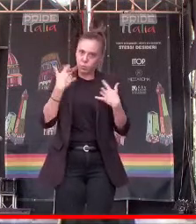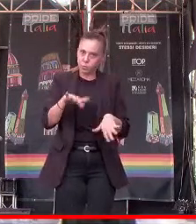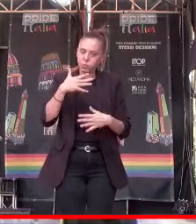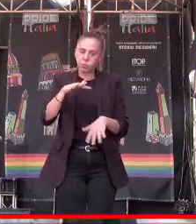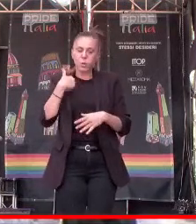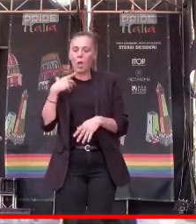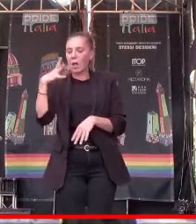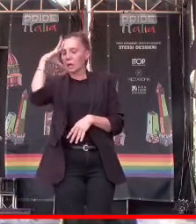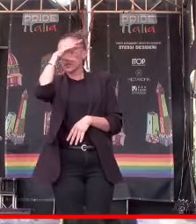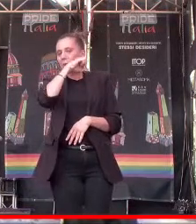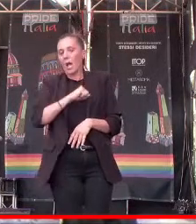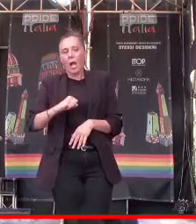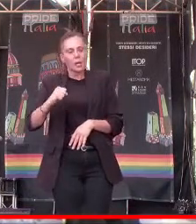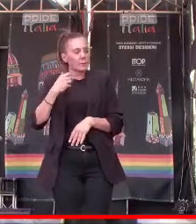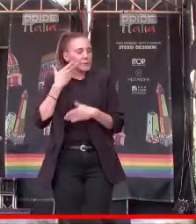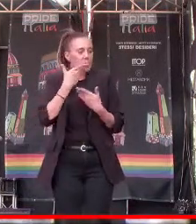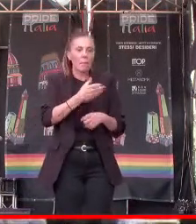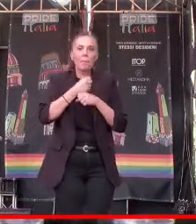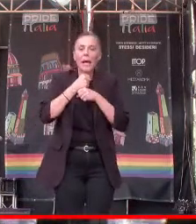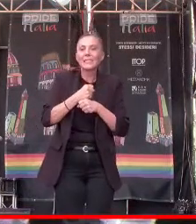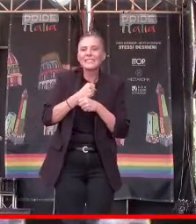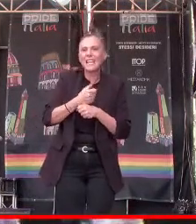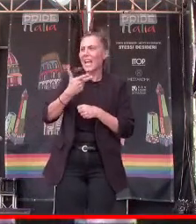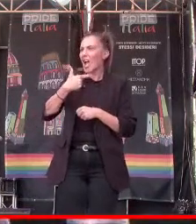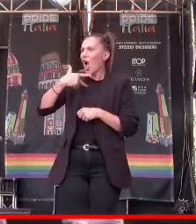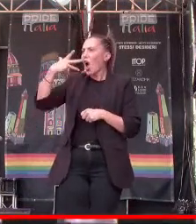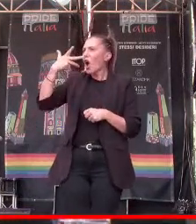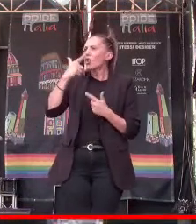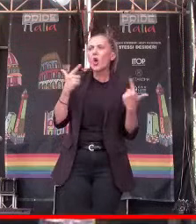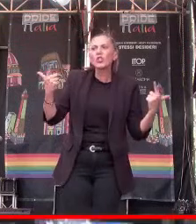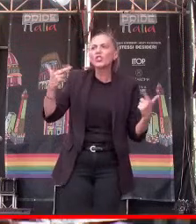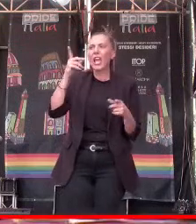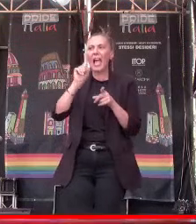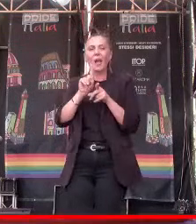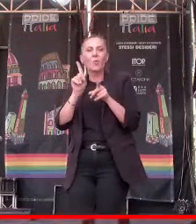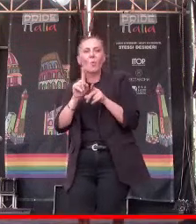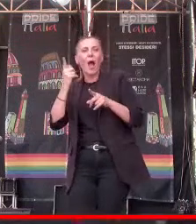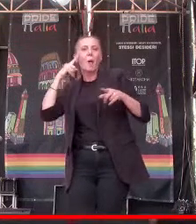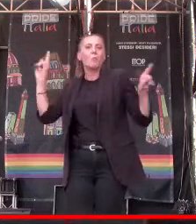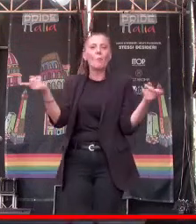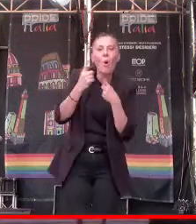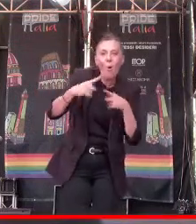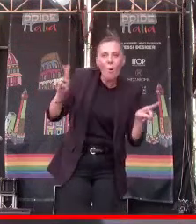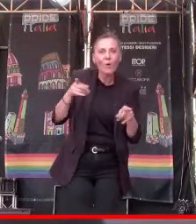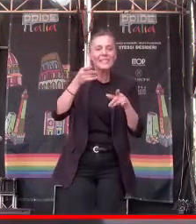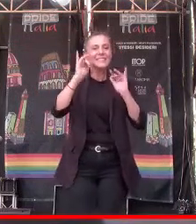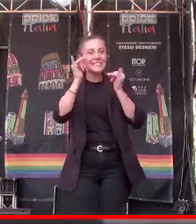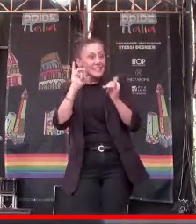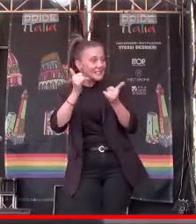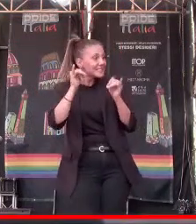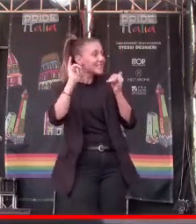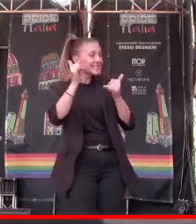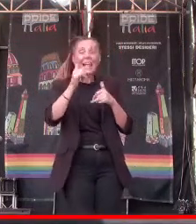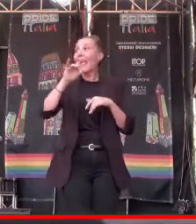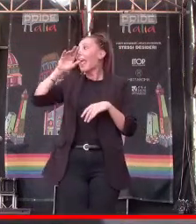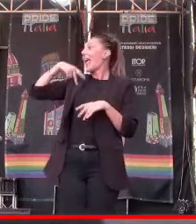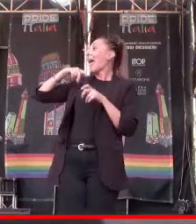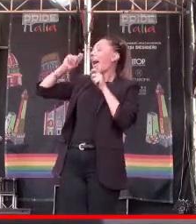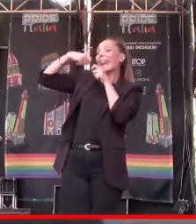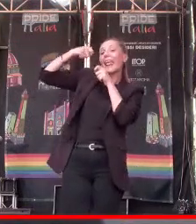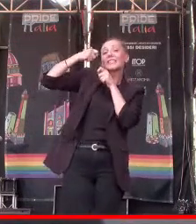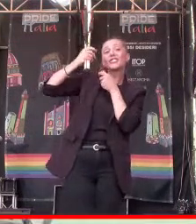multina no, che dico, ma come talk show non c'è una sigla, qualcosa che si capisca, che adesso parliamo di cose importanti. La sigla, come no? La sigla regia?